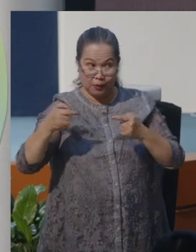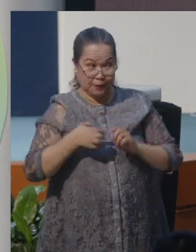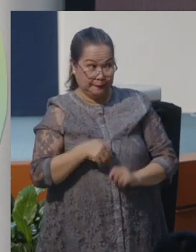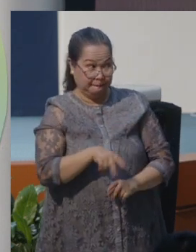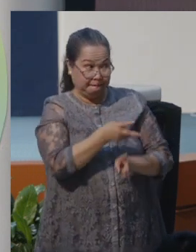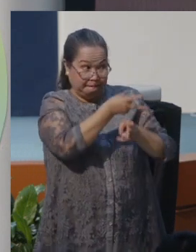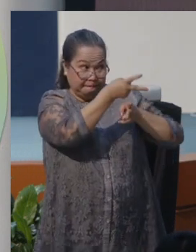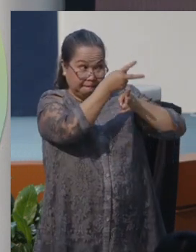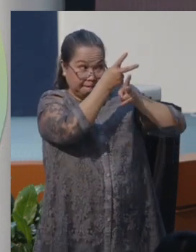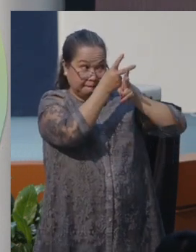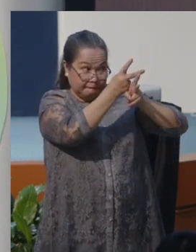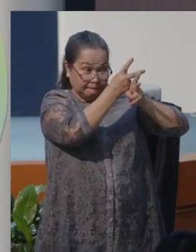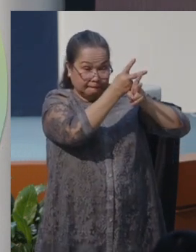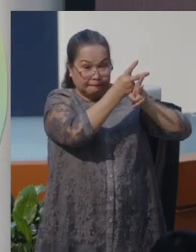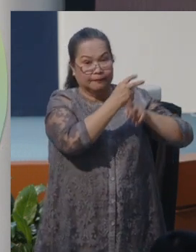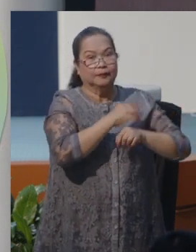leaders.